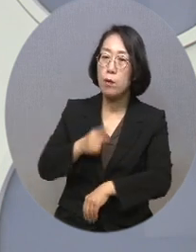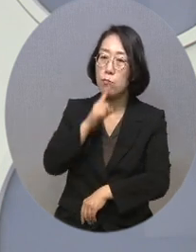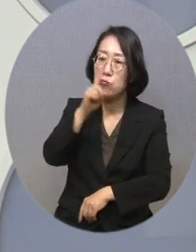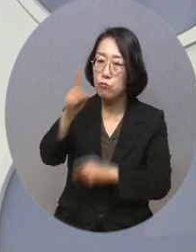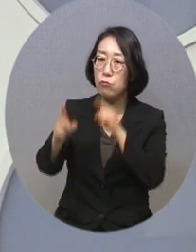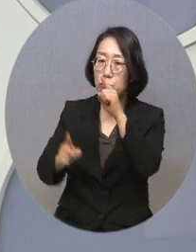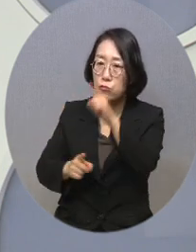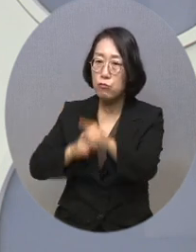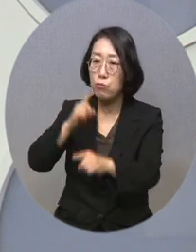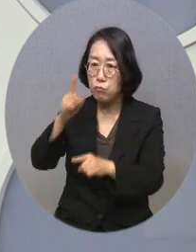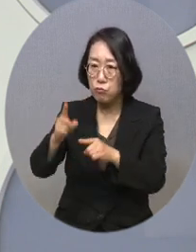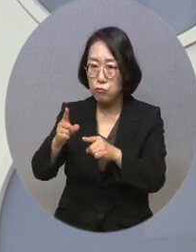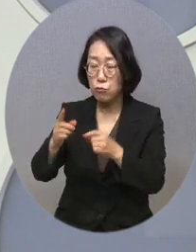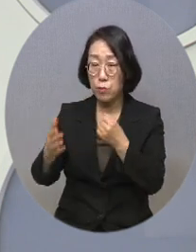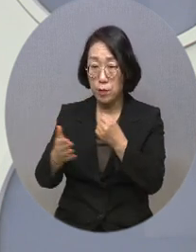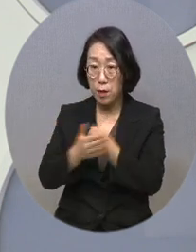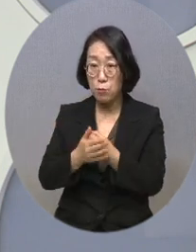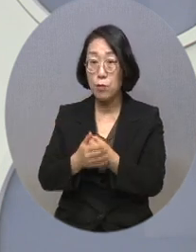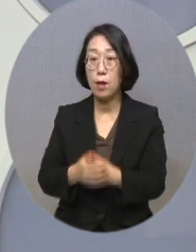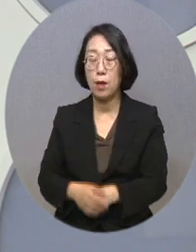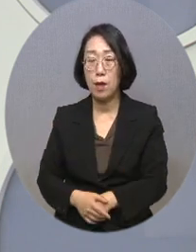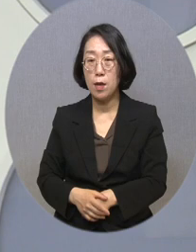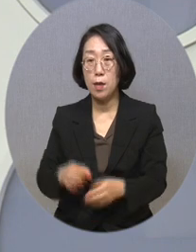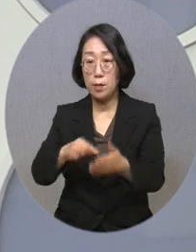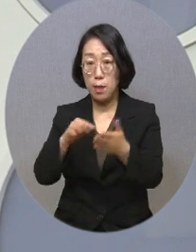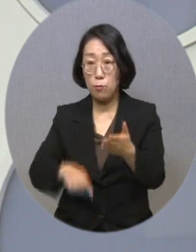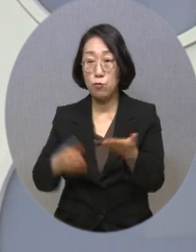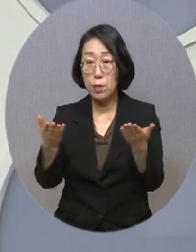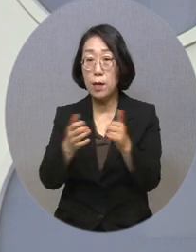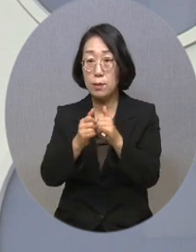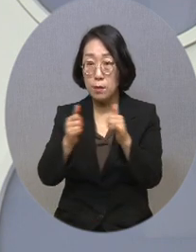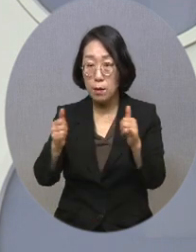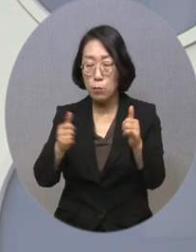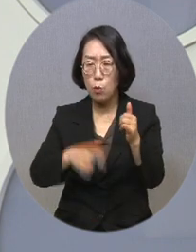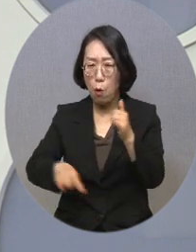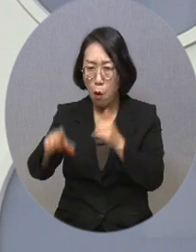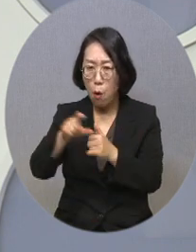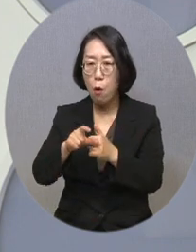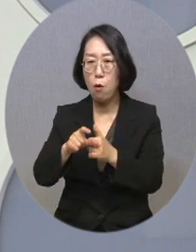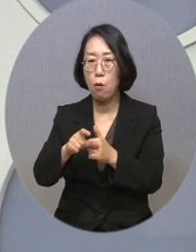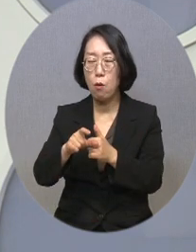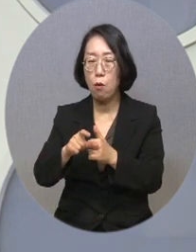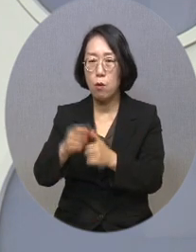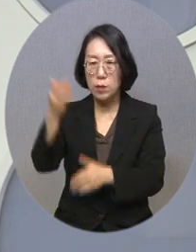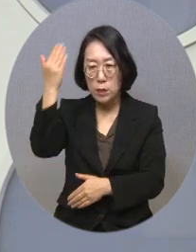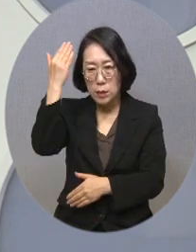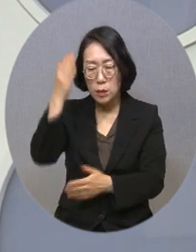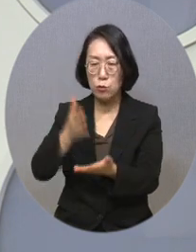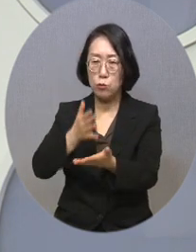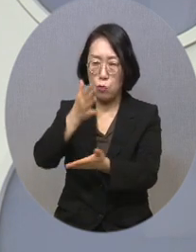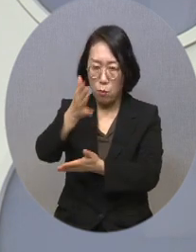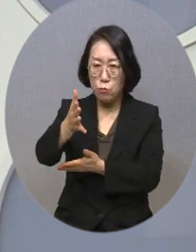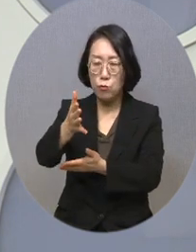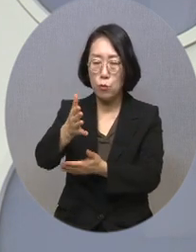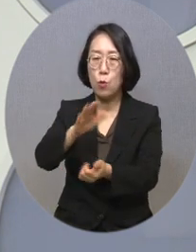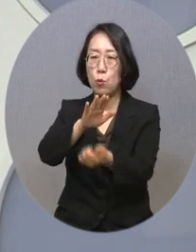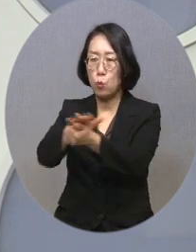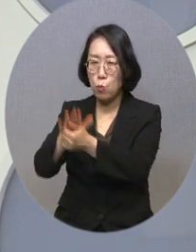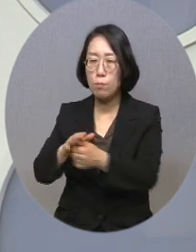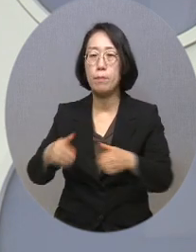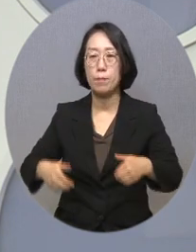역할이 이제는 전문직화 되고 있는 이런 것이 됐습니다. 두 가지. 하나는 전문직화됐다고